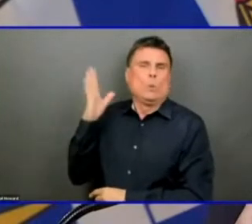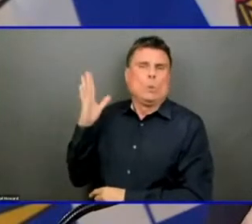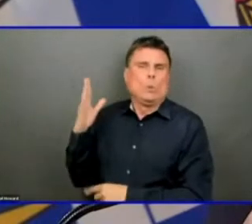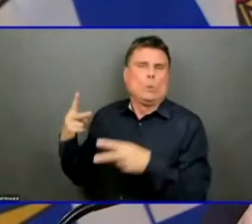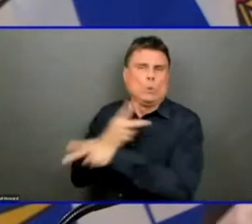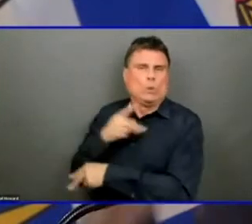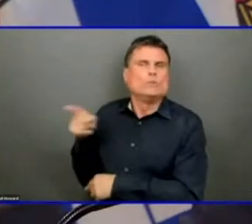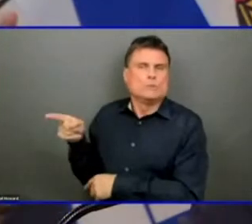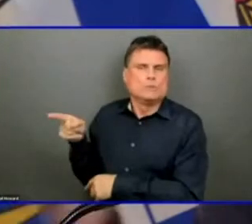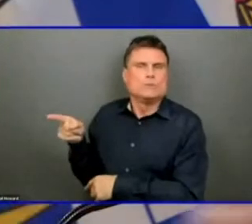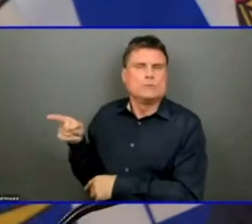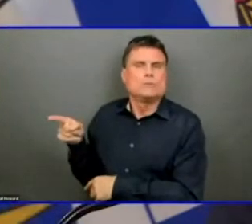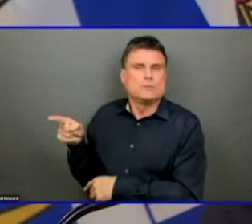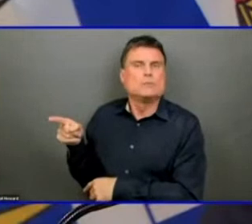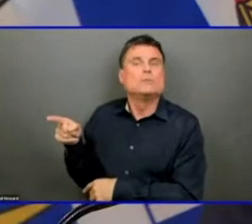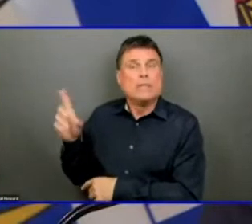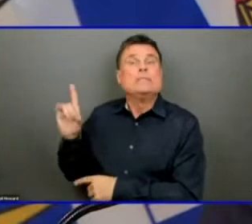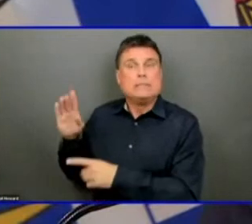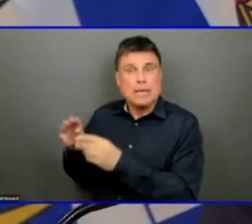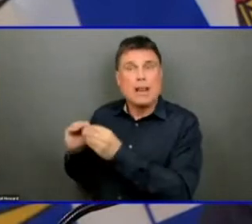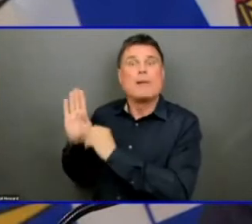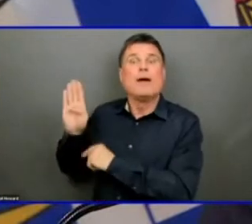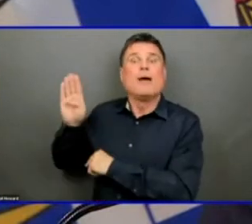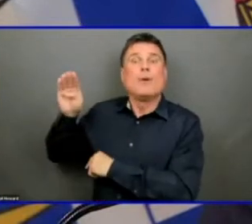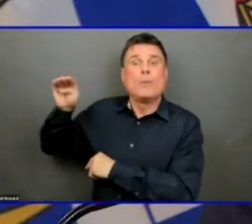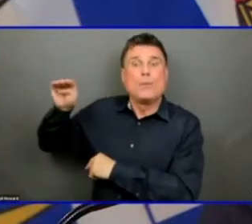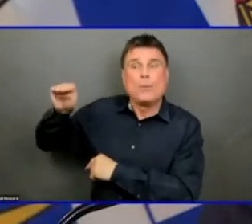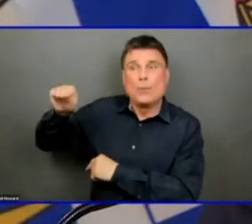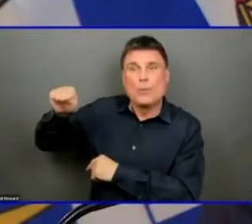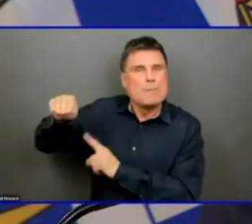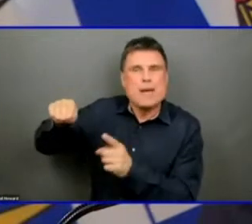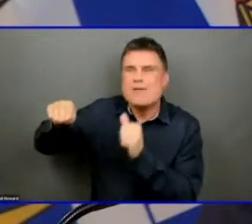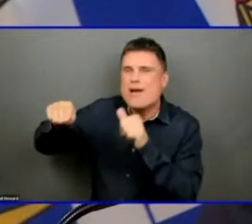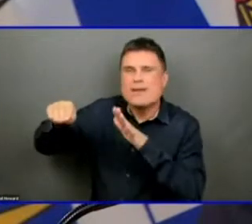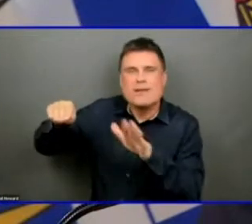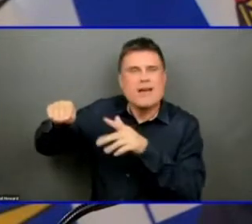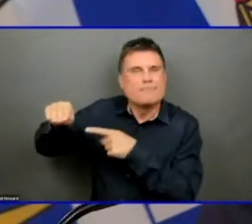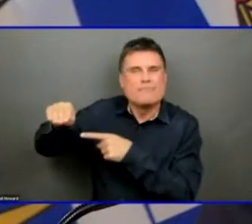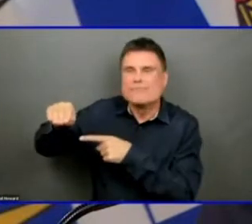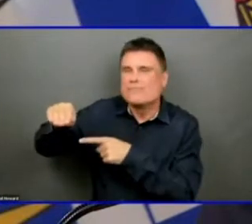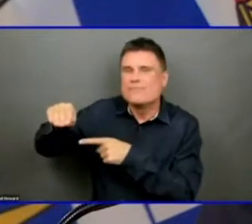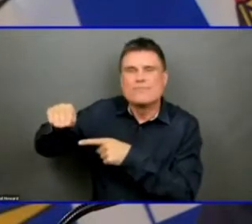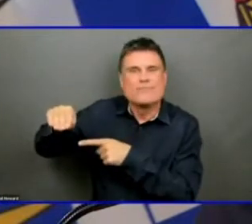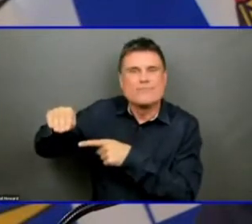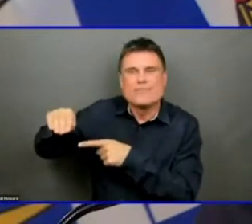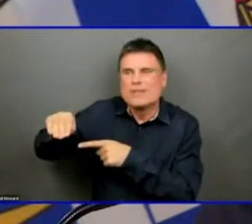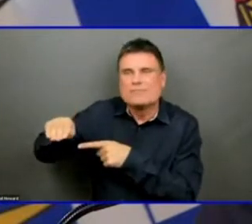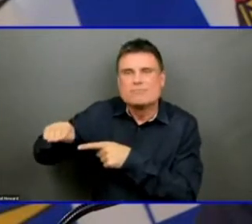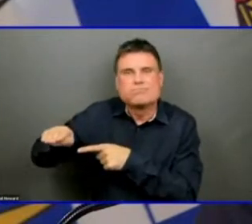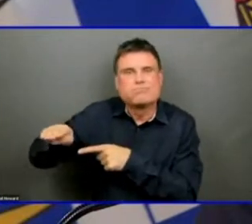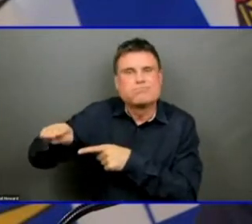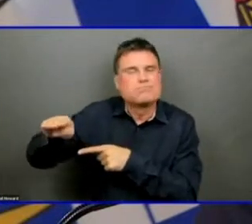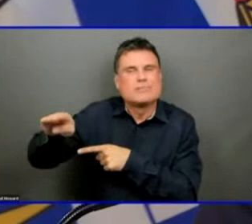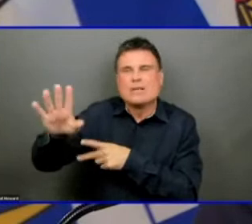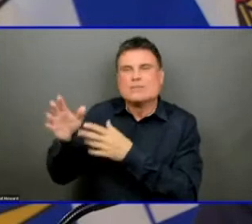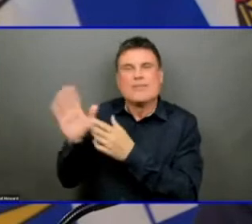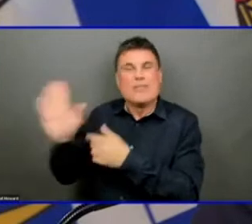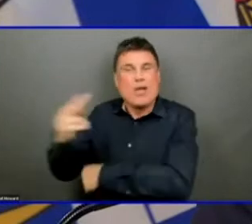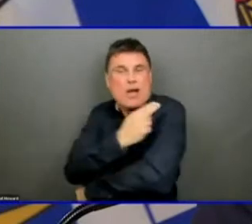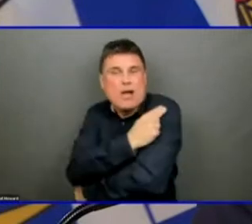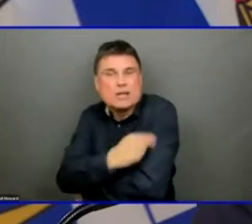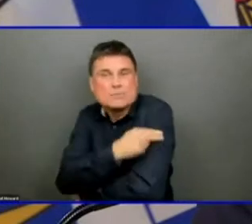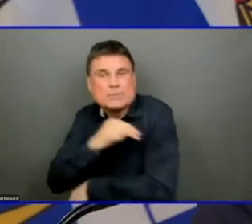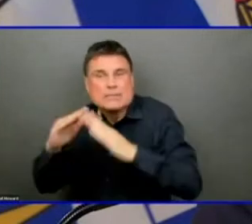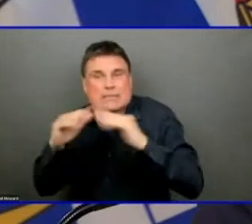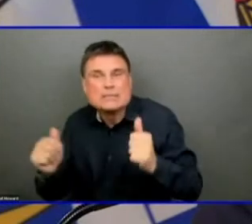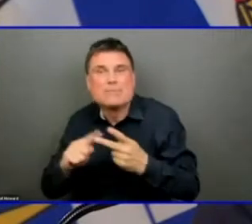他的省份还有点点不一样，我们本省的这波疫情还跟 Ontario 还不一样。那么我